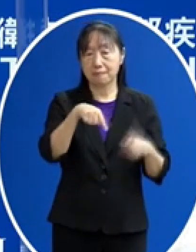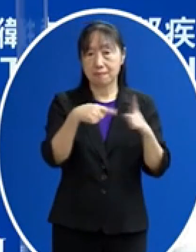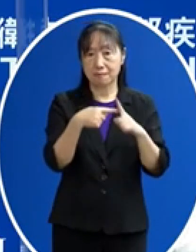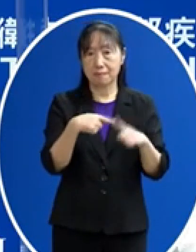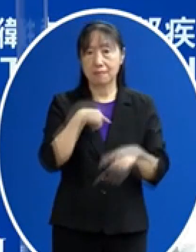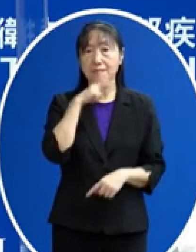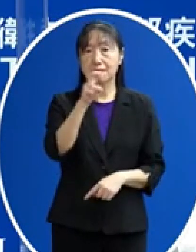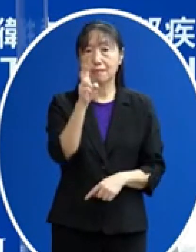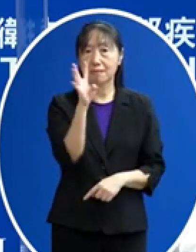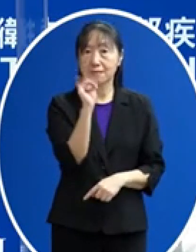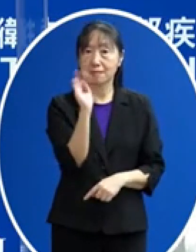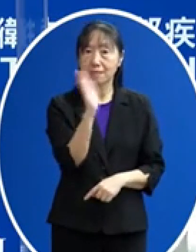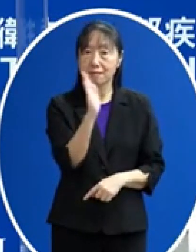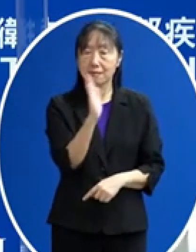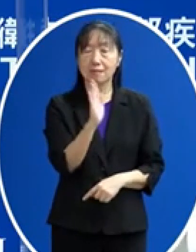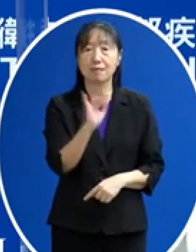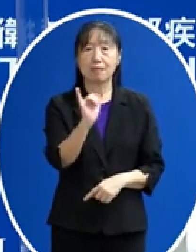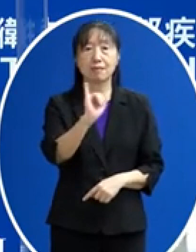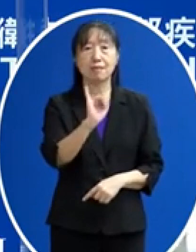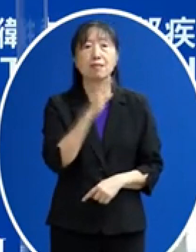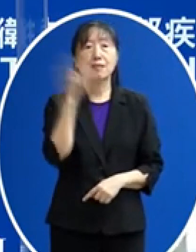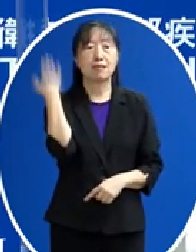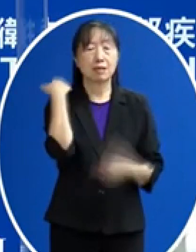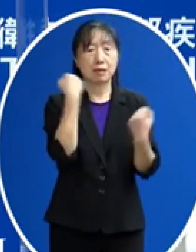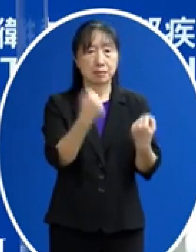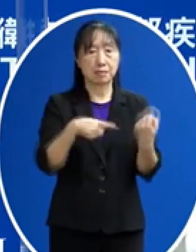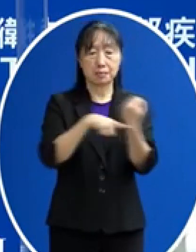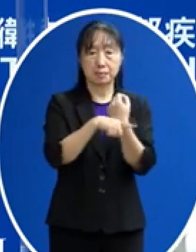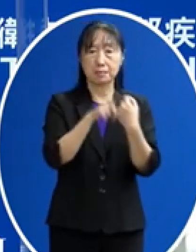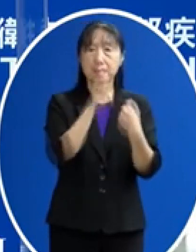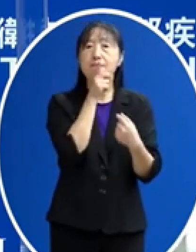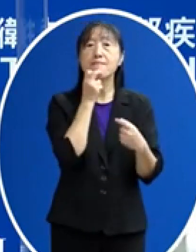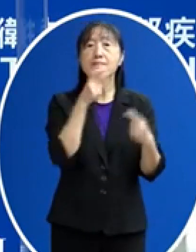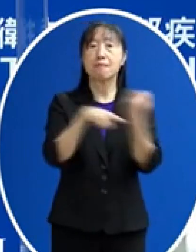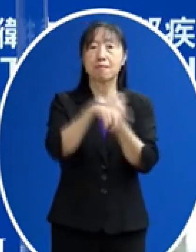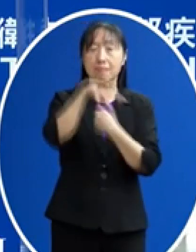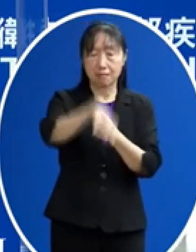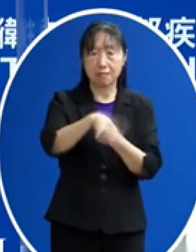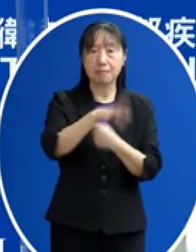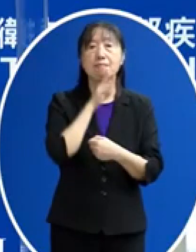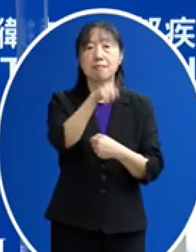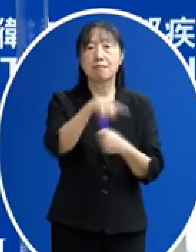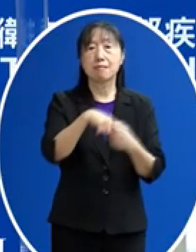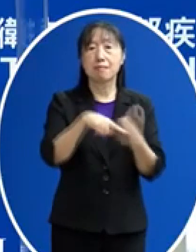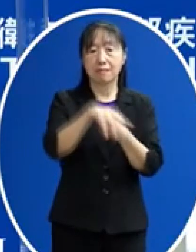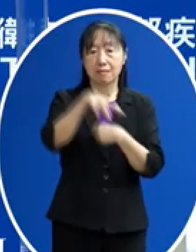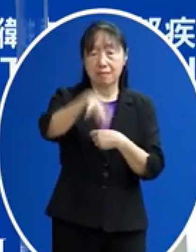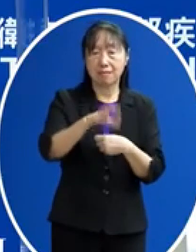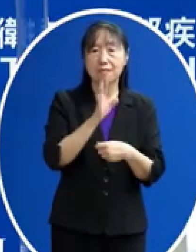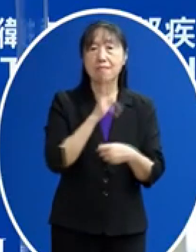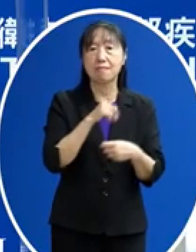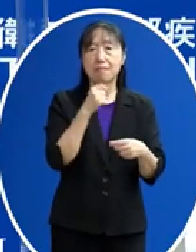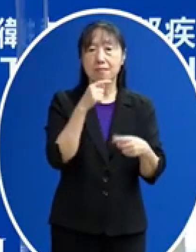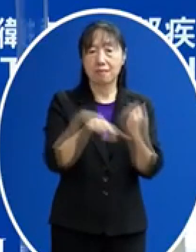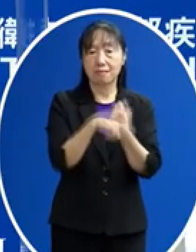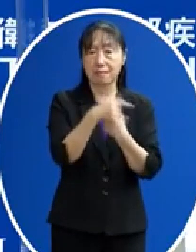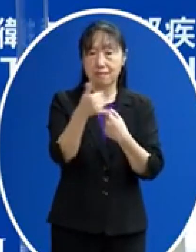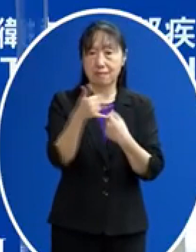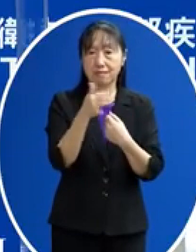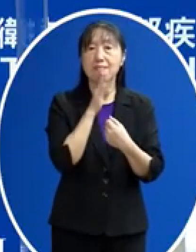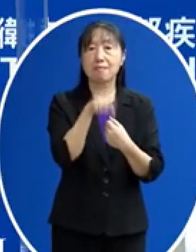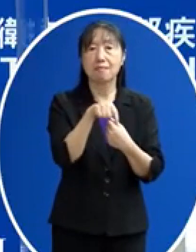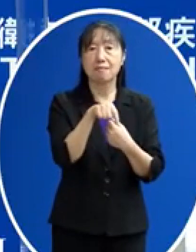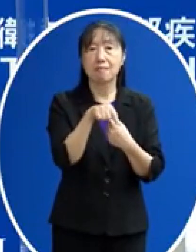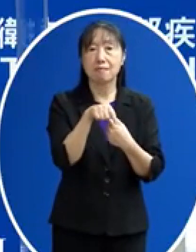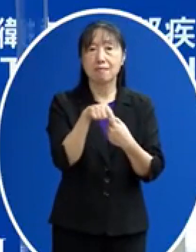女性，那曾任中央研究院基因体研究中心实验室的研究人员，那